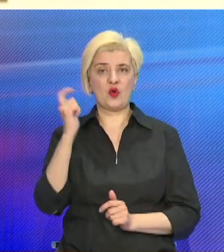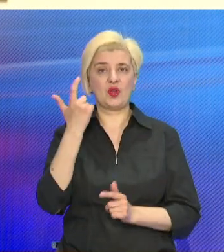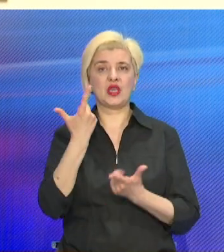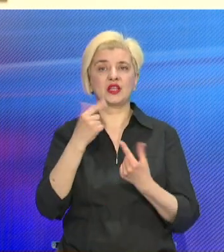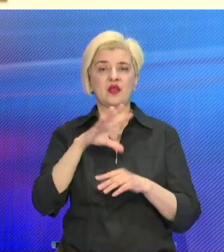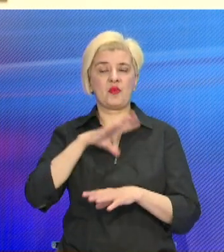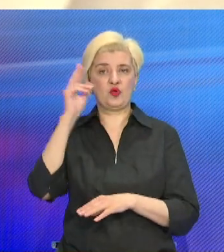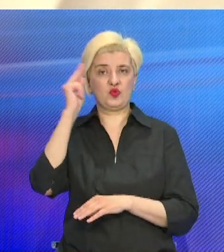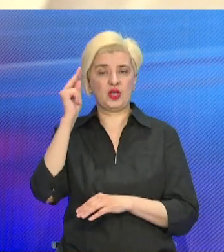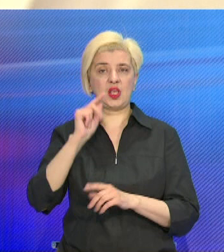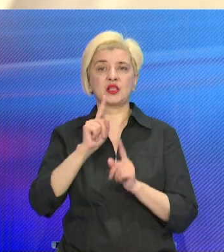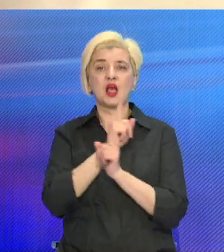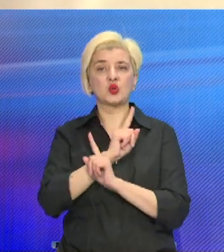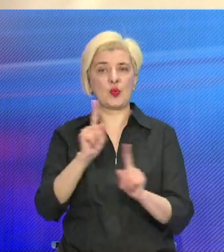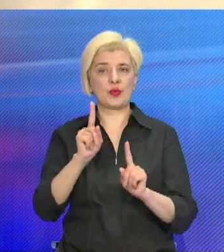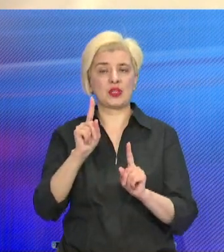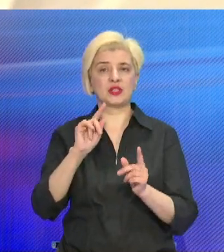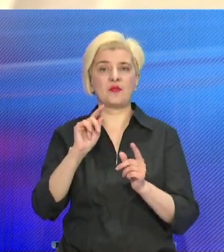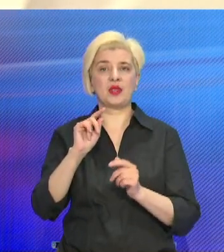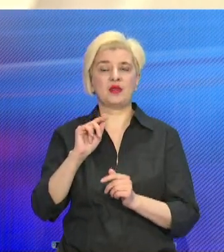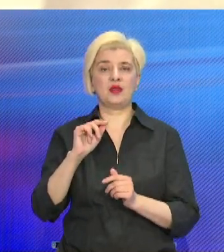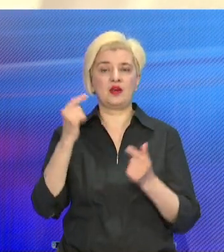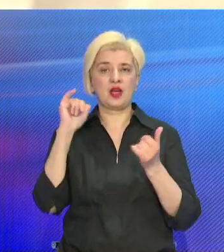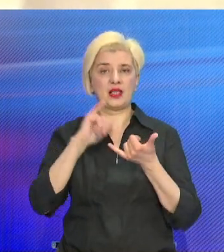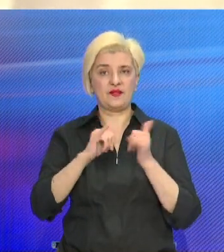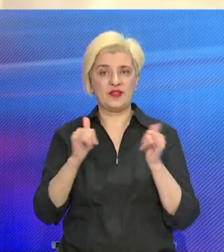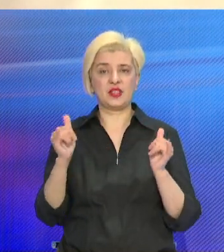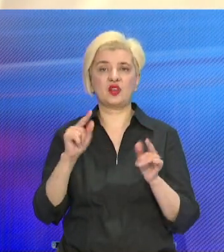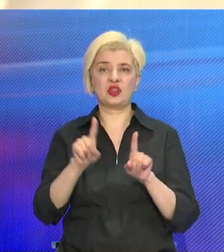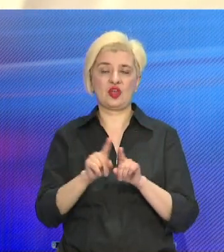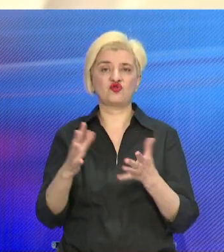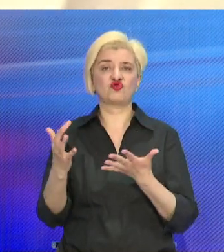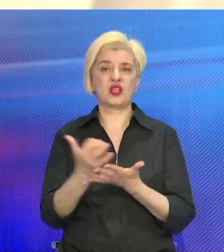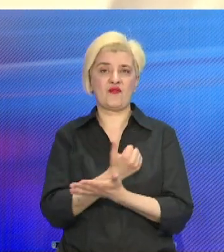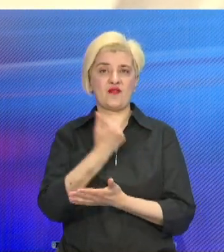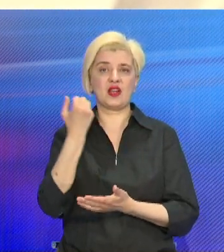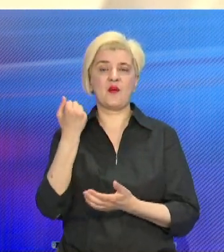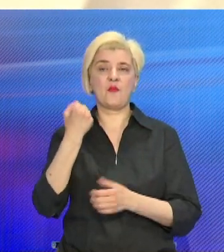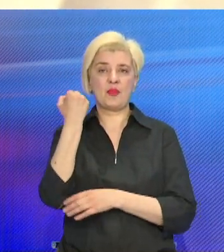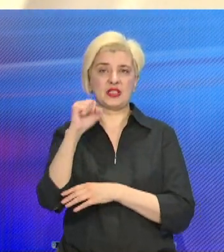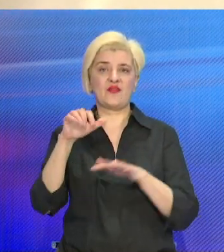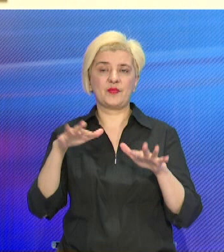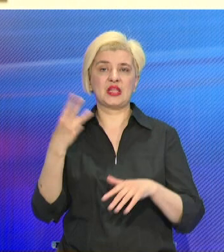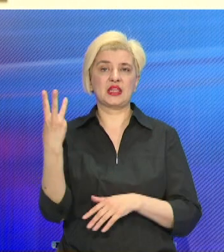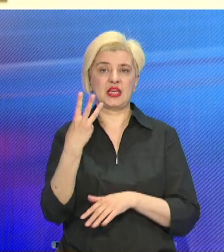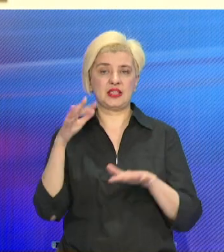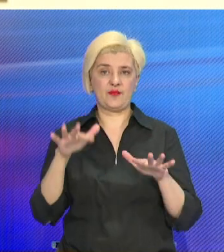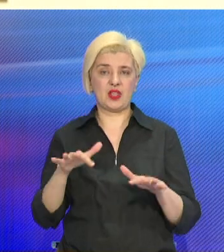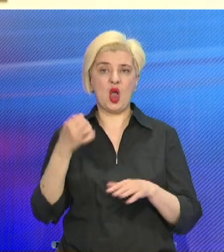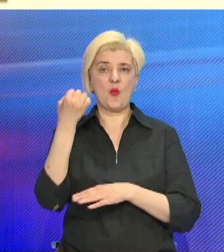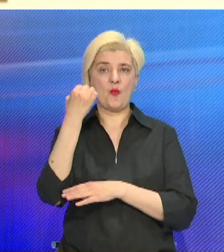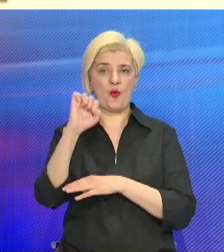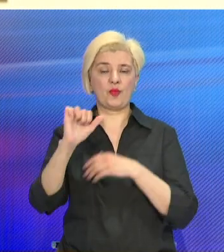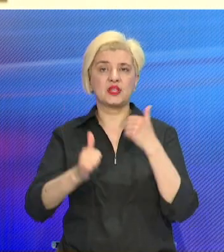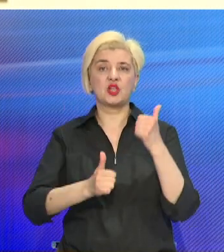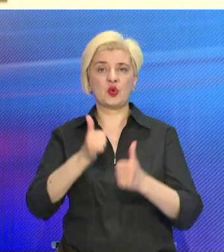особенностями психофизического развития. И они также завоевали призовые места, 3 места. Значит, победители